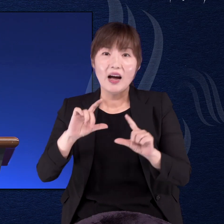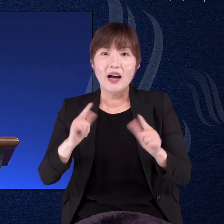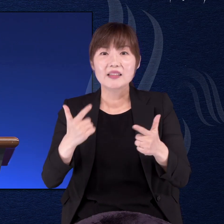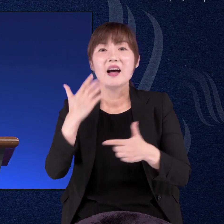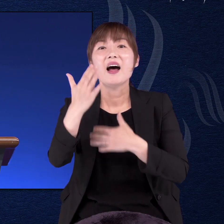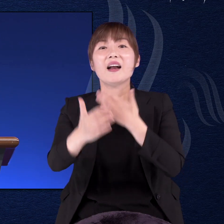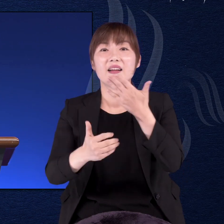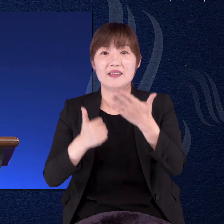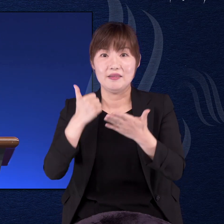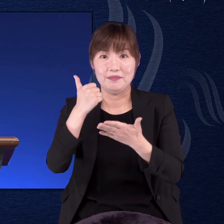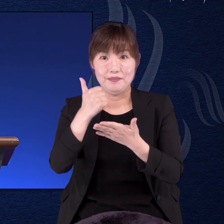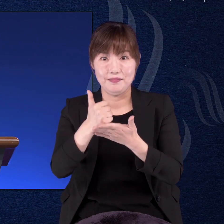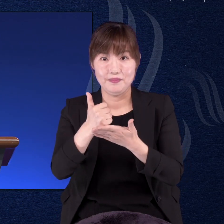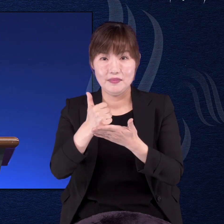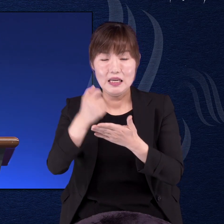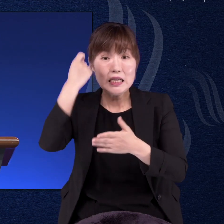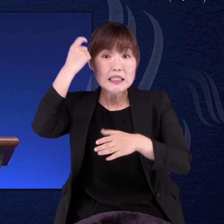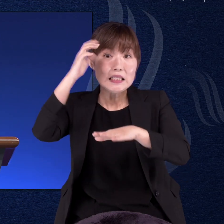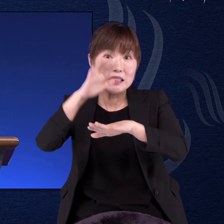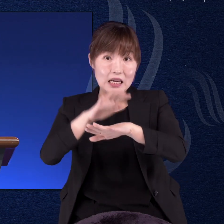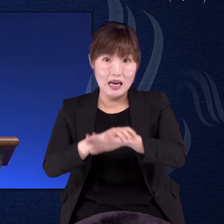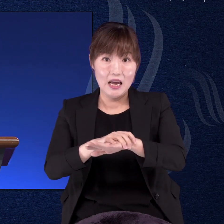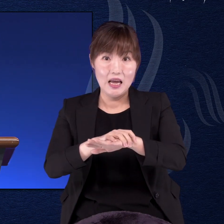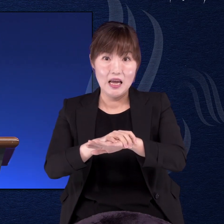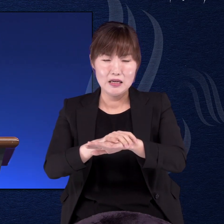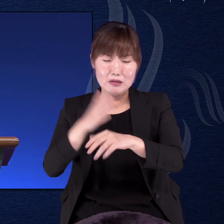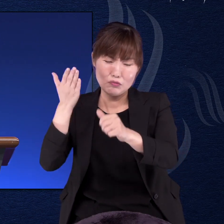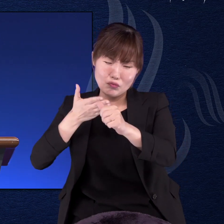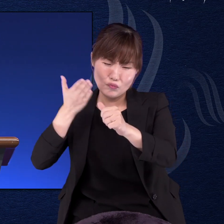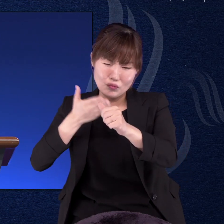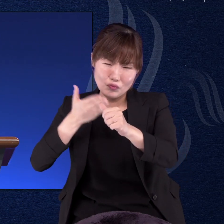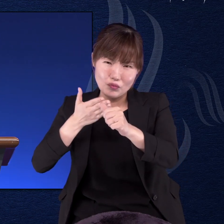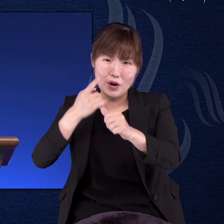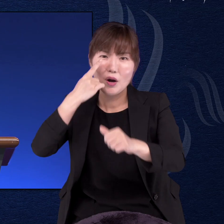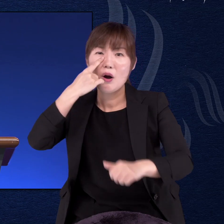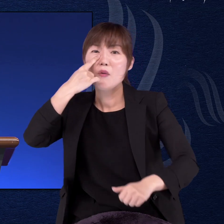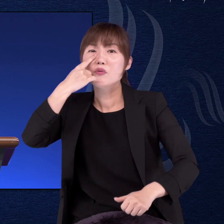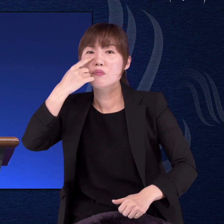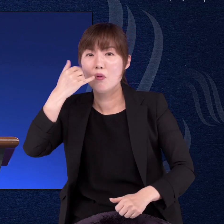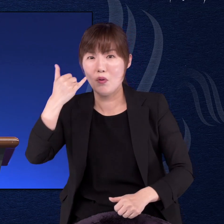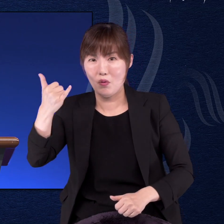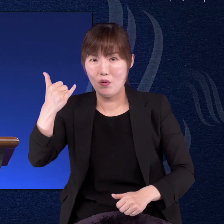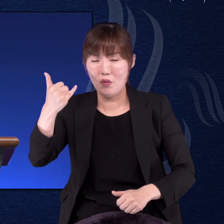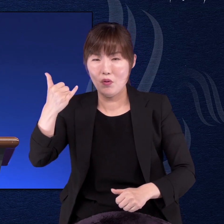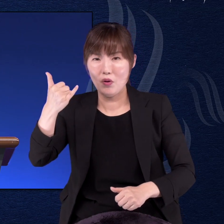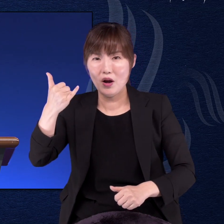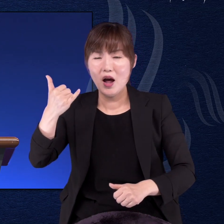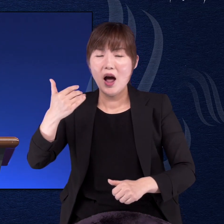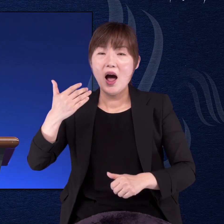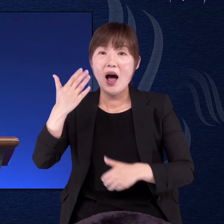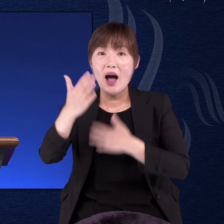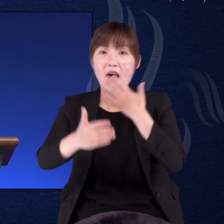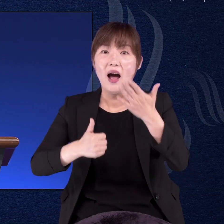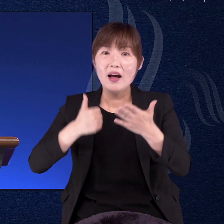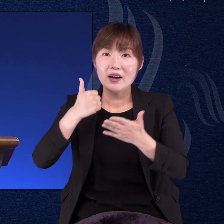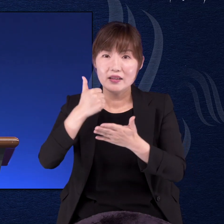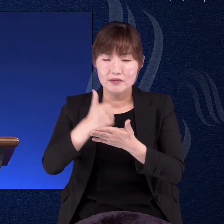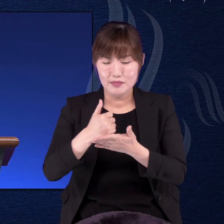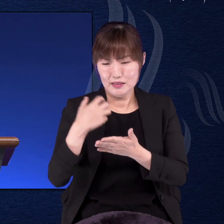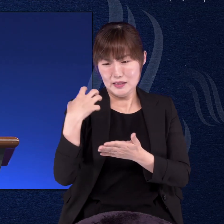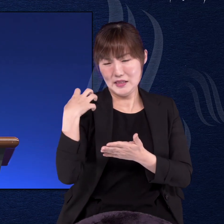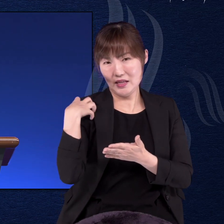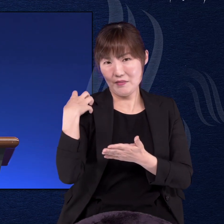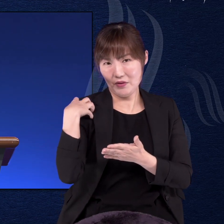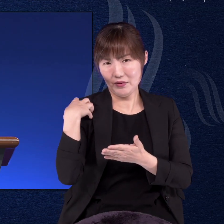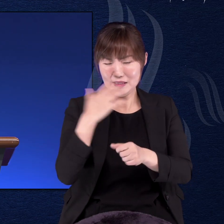지혜를 구하오니 어미로서, 아비로서 하나님 앞에 떳떳한 부모의 사명을 행할 수 있도록